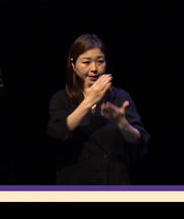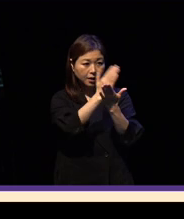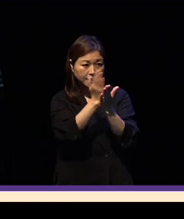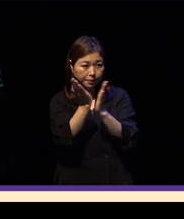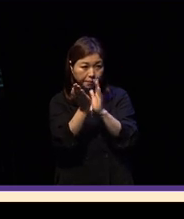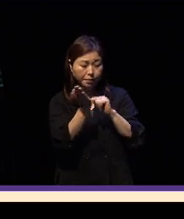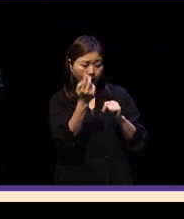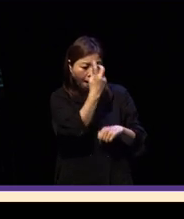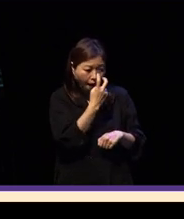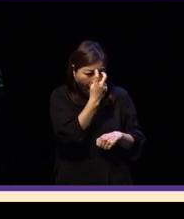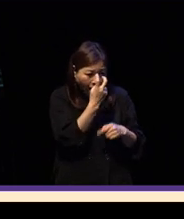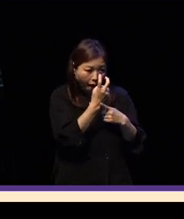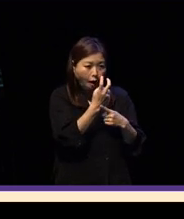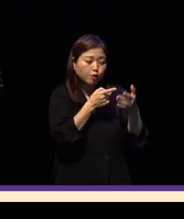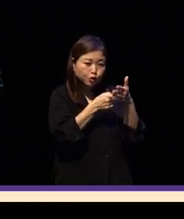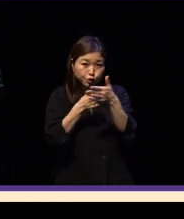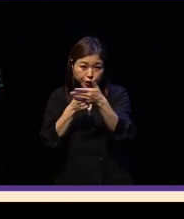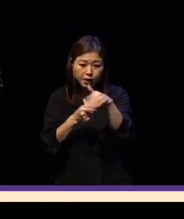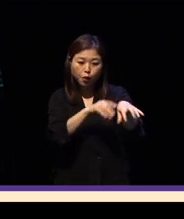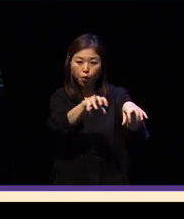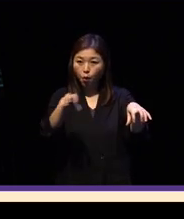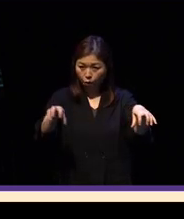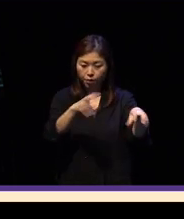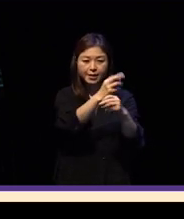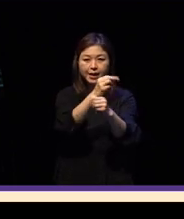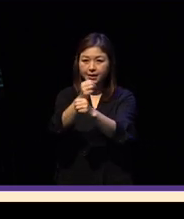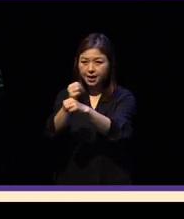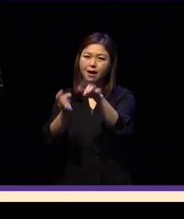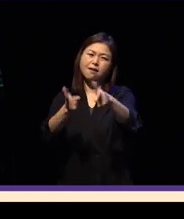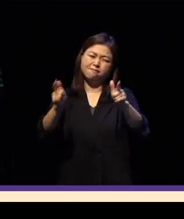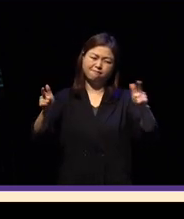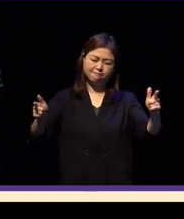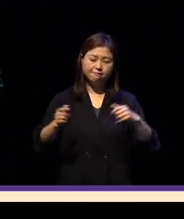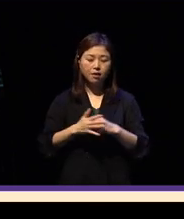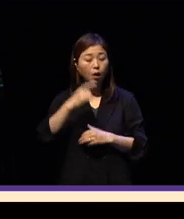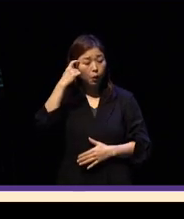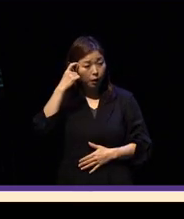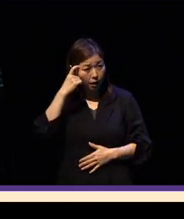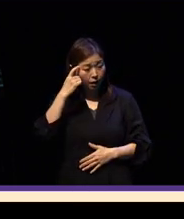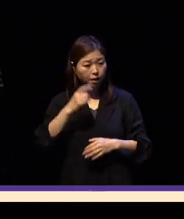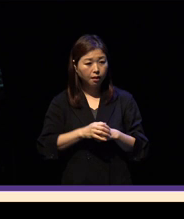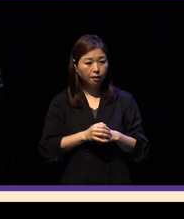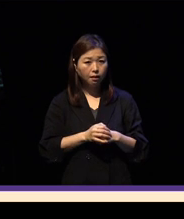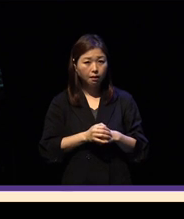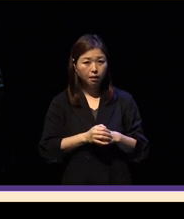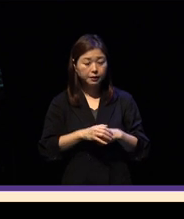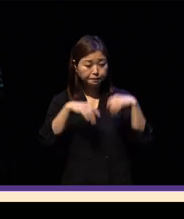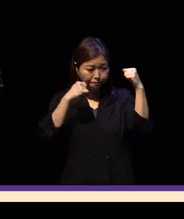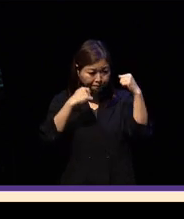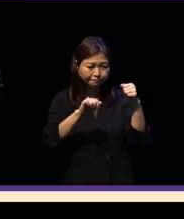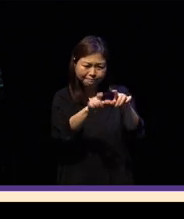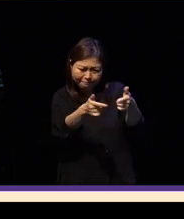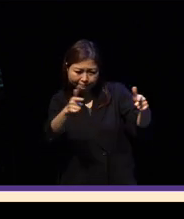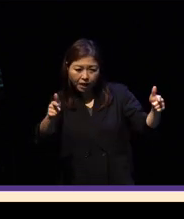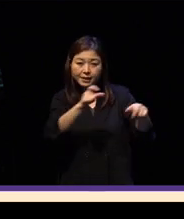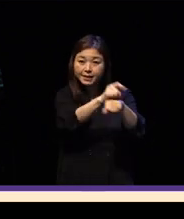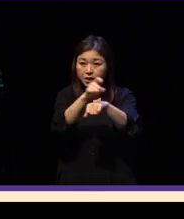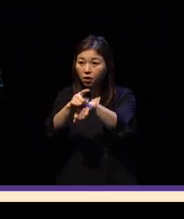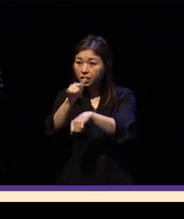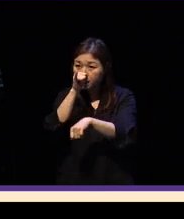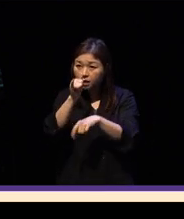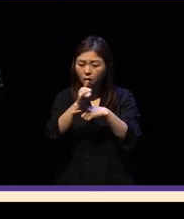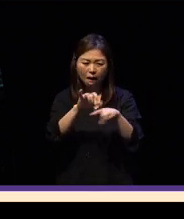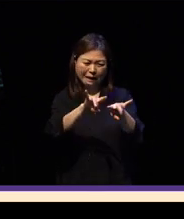실현 심의 추진 장소와 일정들이 좀 각각 상이합니다. 왜냐하면 작품별 특성 그리고 장르별